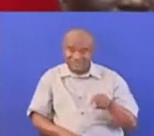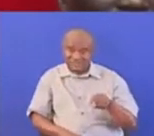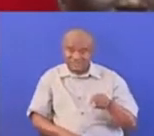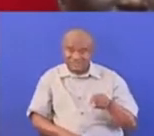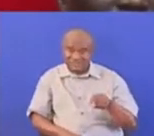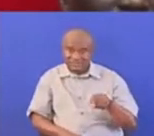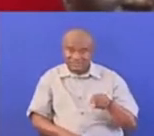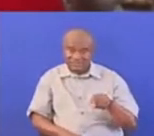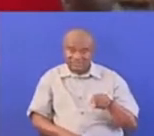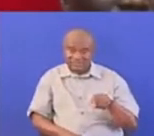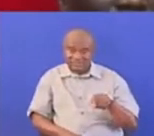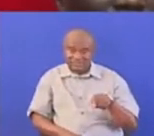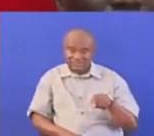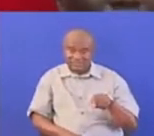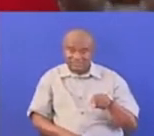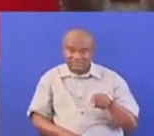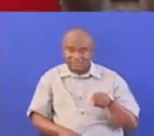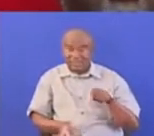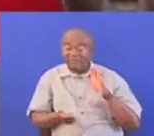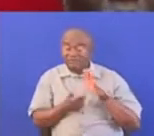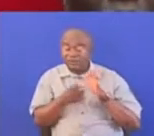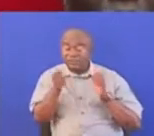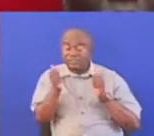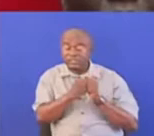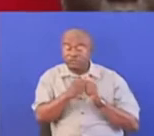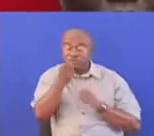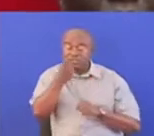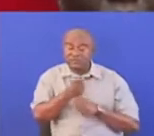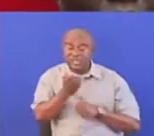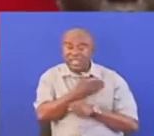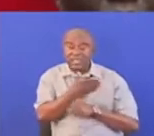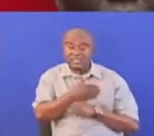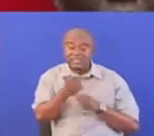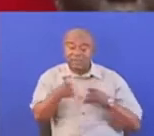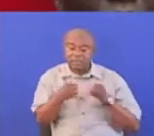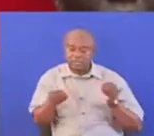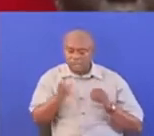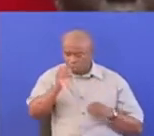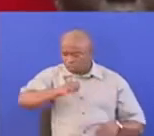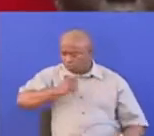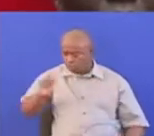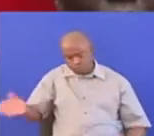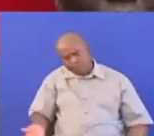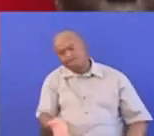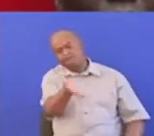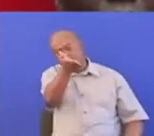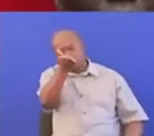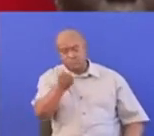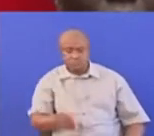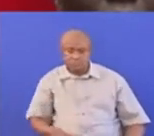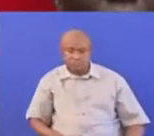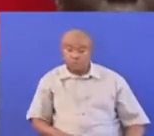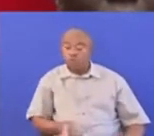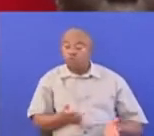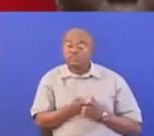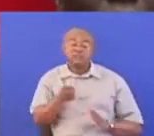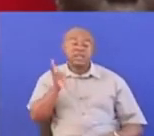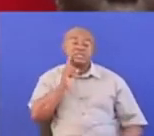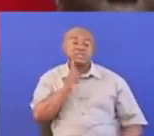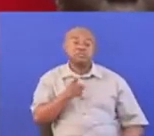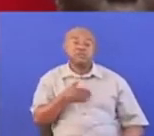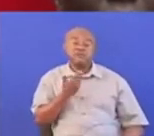kama kinachoenda kufanyika hakina madhara, kama ni uvuvi wa samaki, watu wakavua samaki, kwa sababu nature ilivyo,